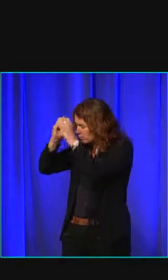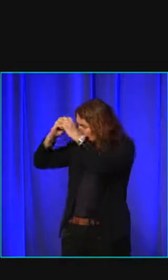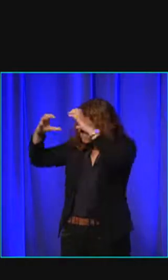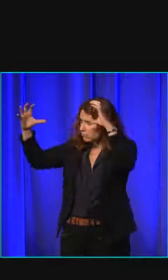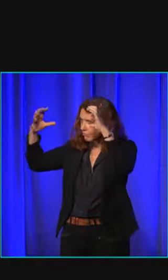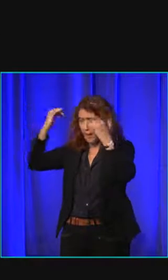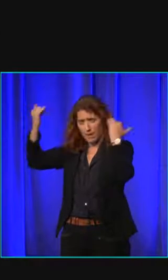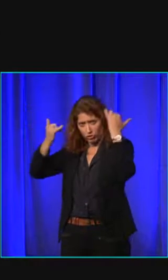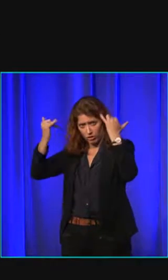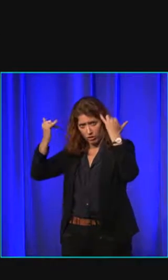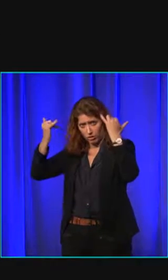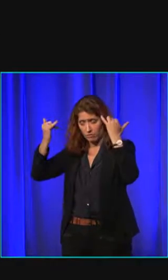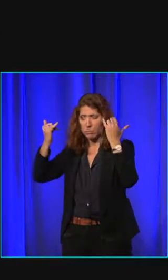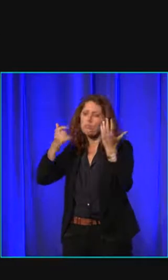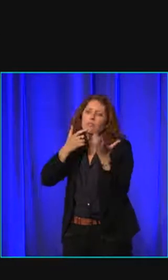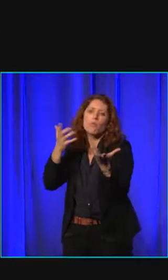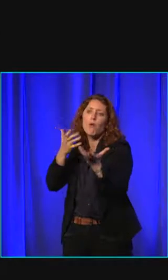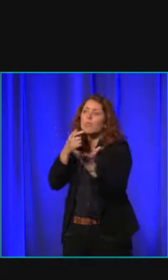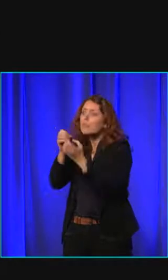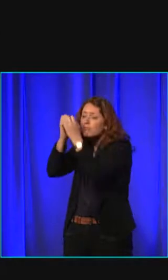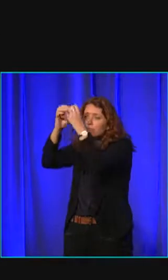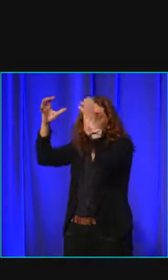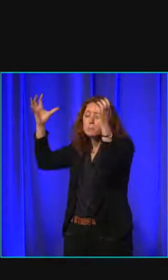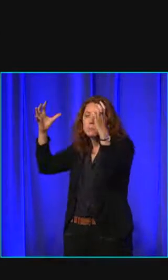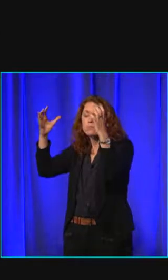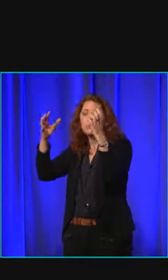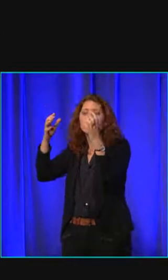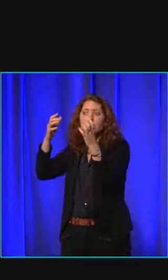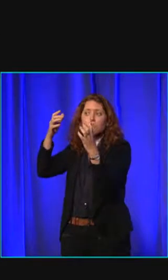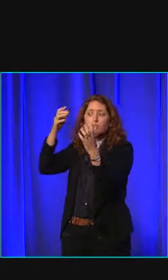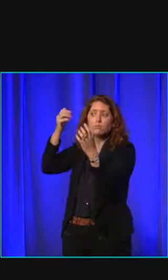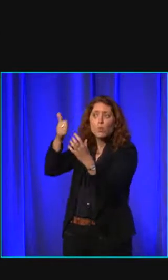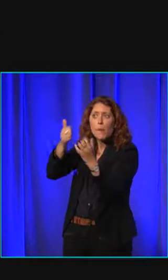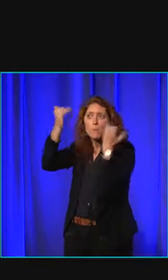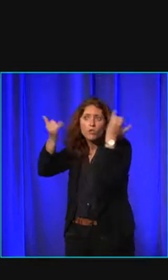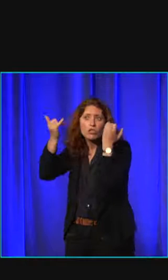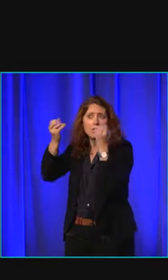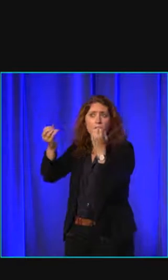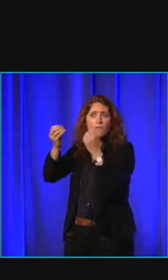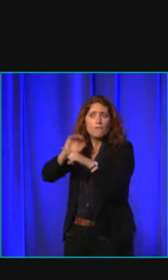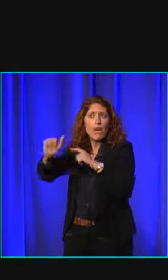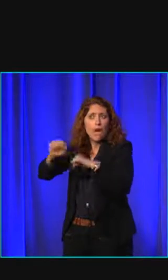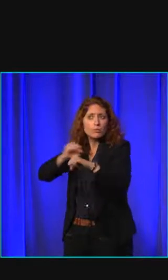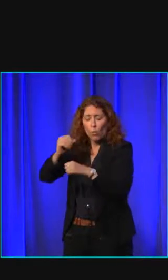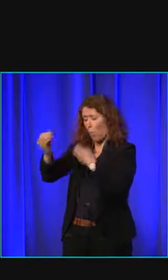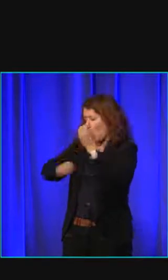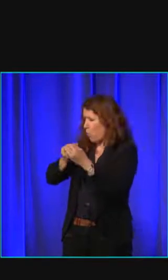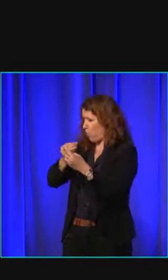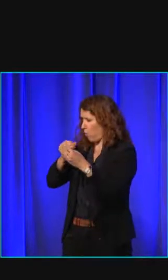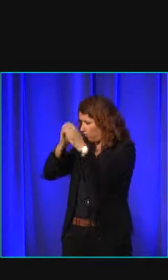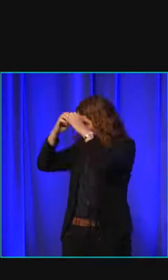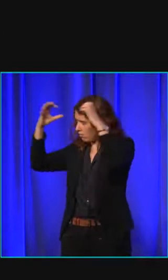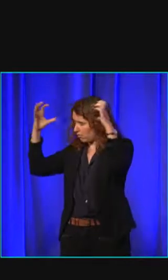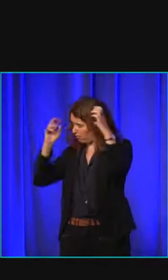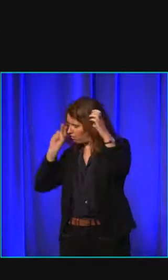précis, lorsqu'il imagine une action ou lorsqu'il observe une action, il y a des zones communes